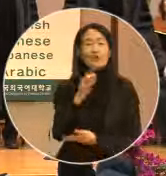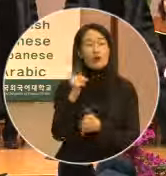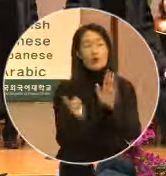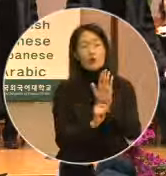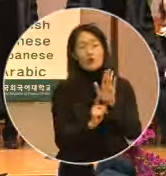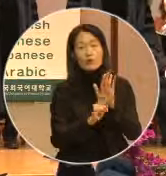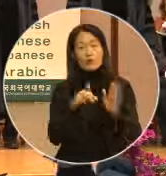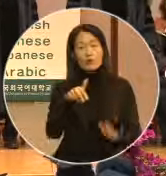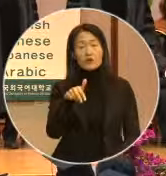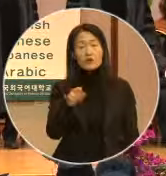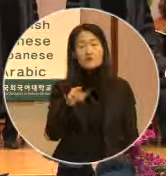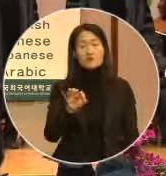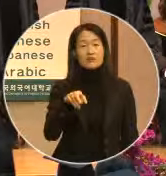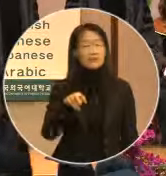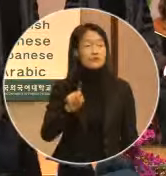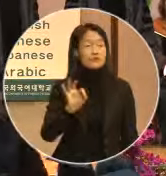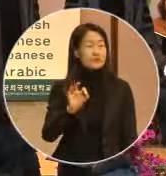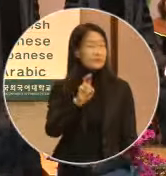언론홍보학부 정상민